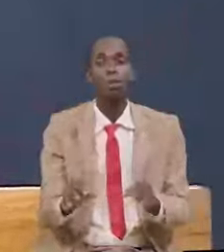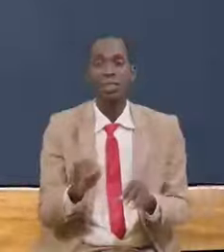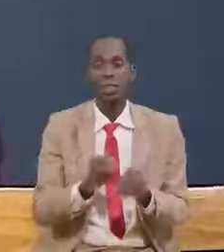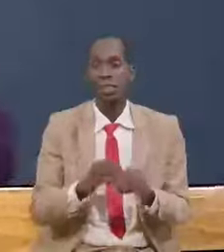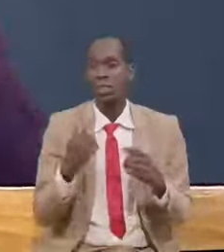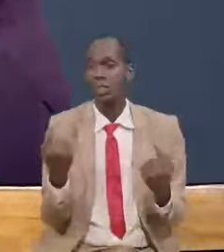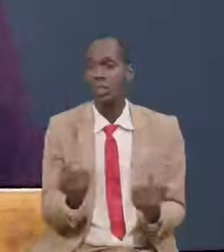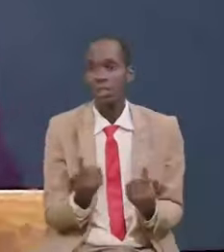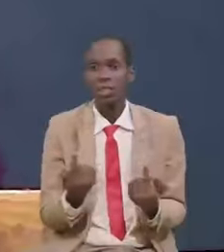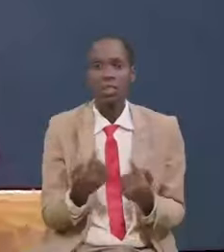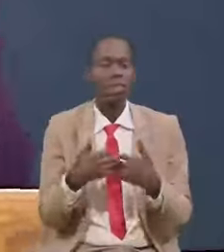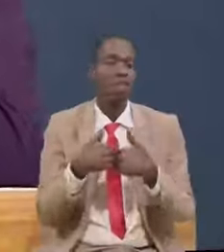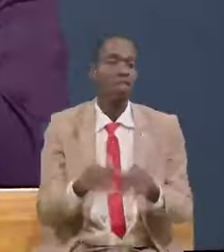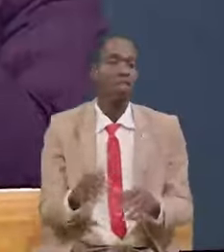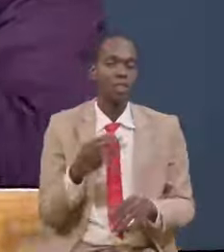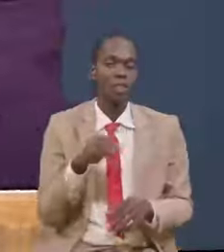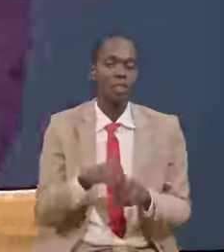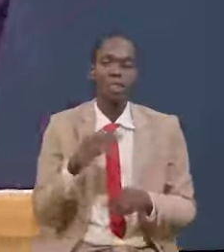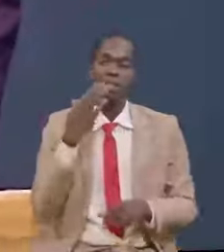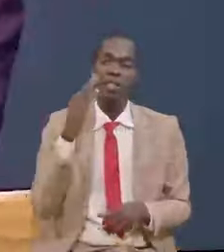Perdu dans le mal.